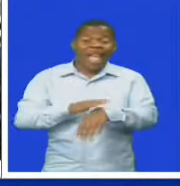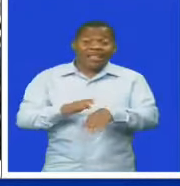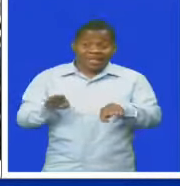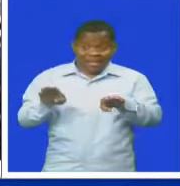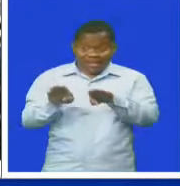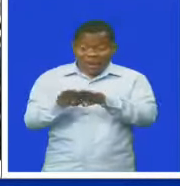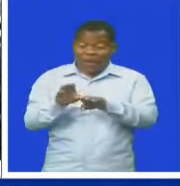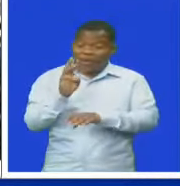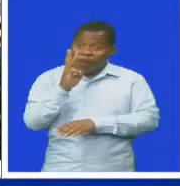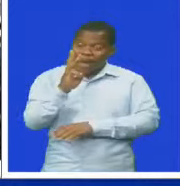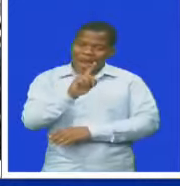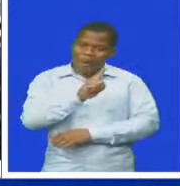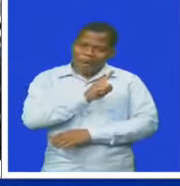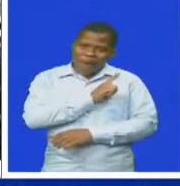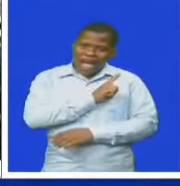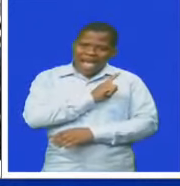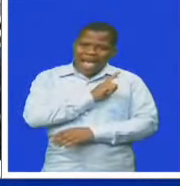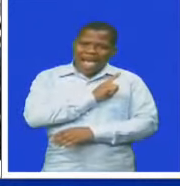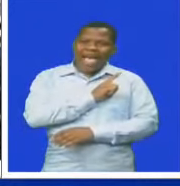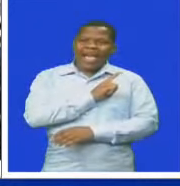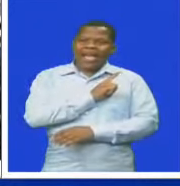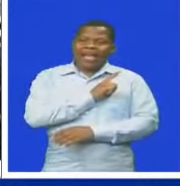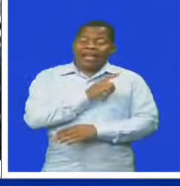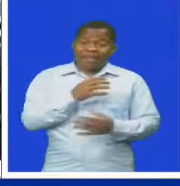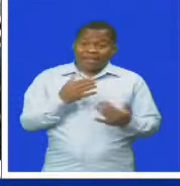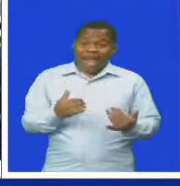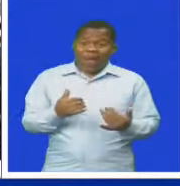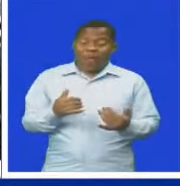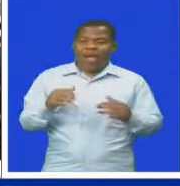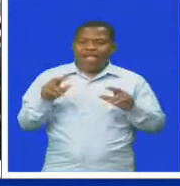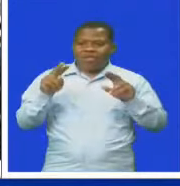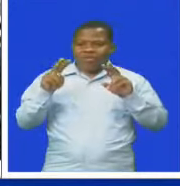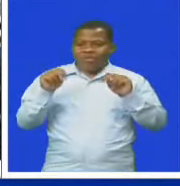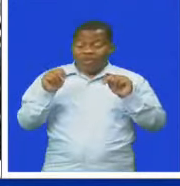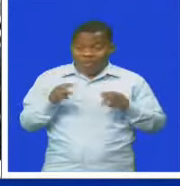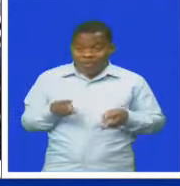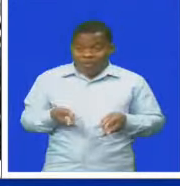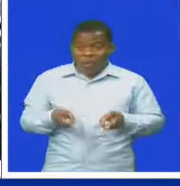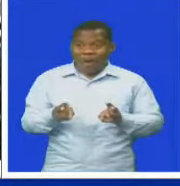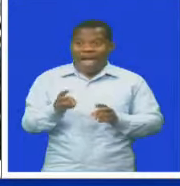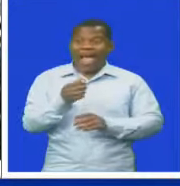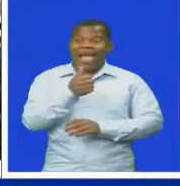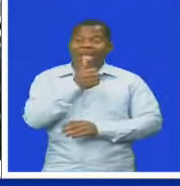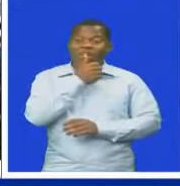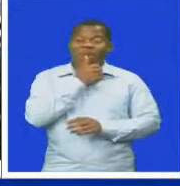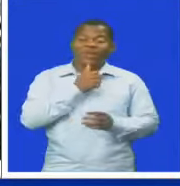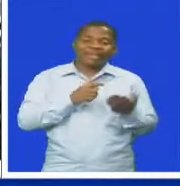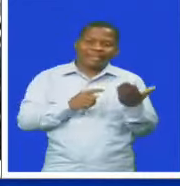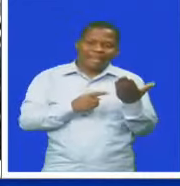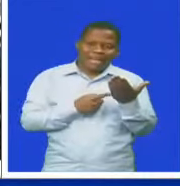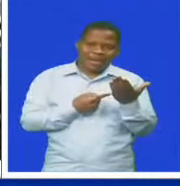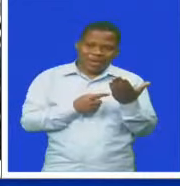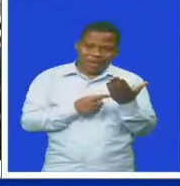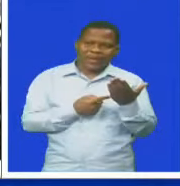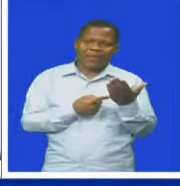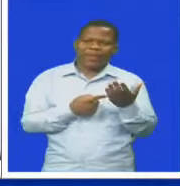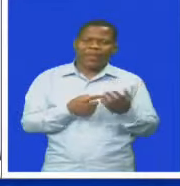Vusi Dlamini lochazile ukuthi lokhu kubangelwa ukuthi kuyingodi ukuthi emahhovisi abo ahlale nemali lenyende.